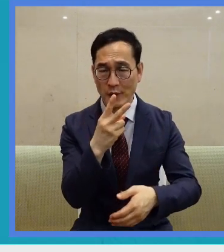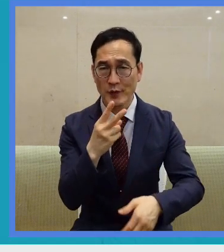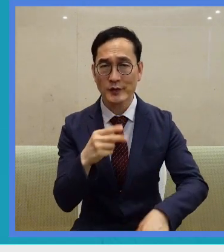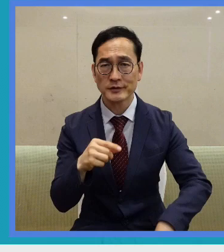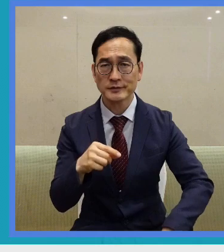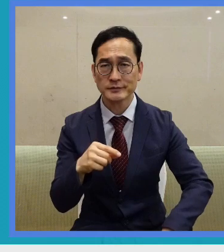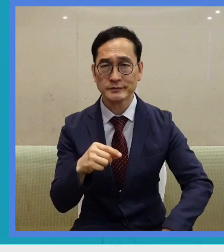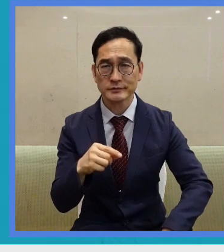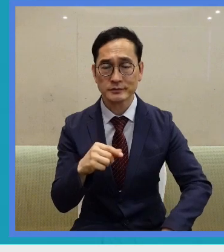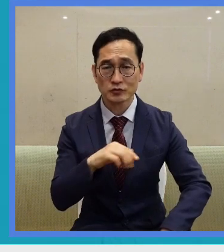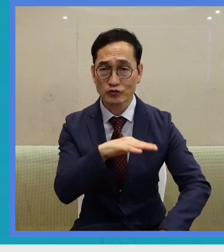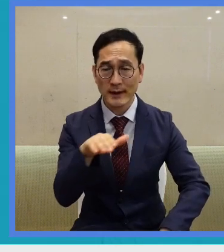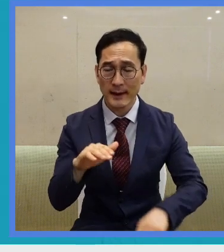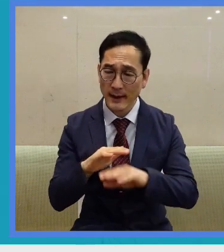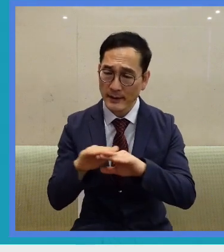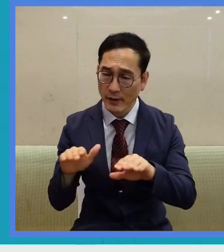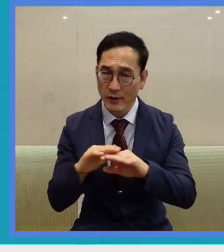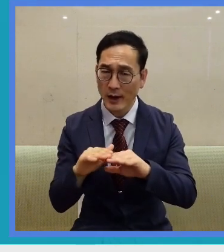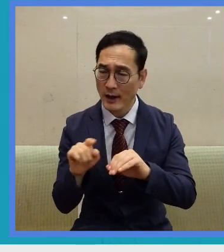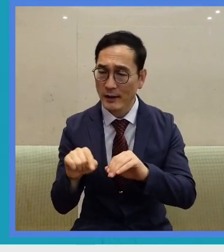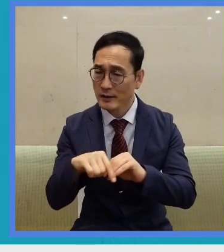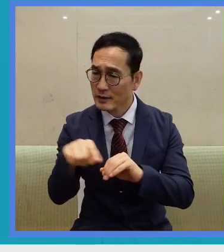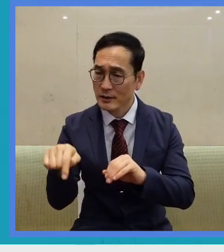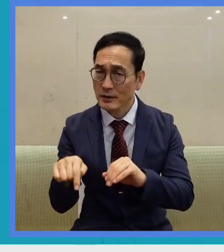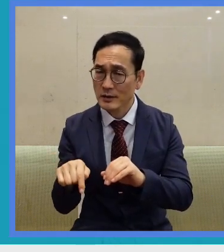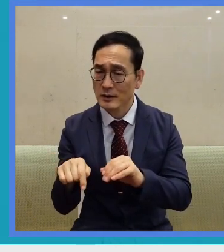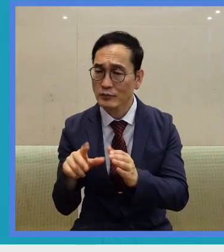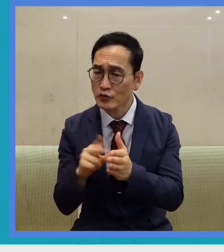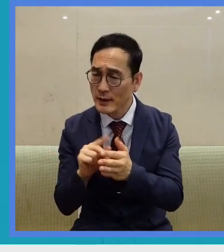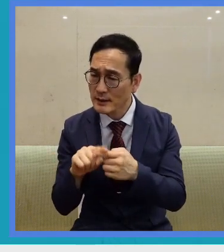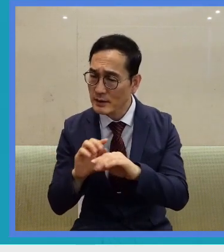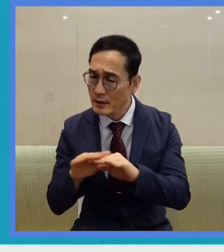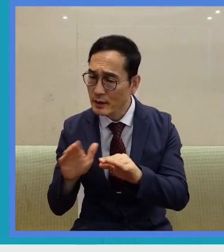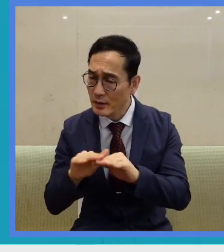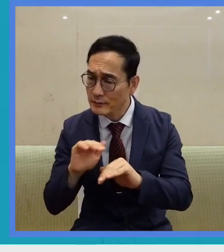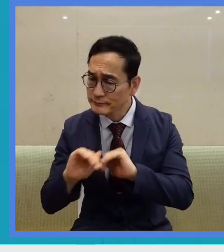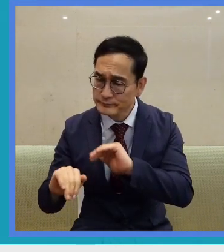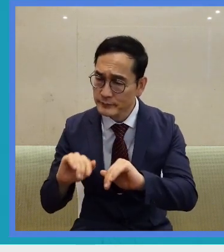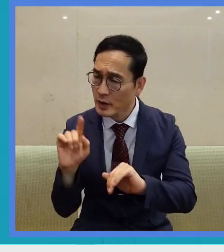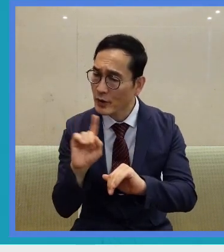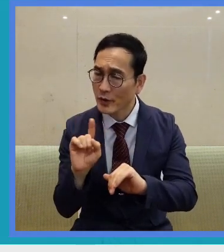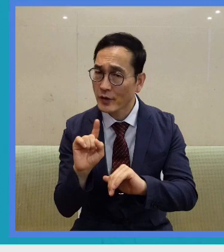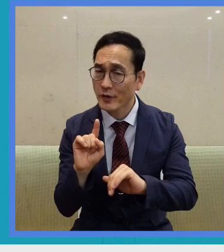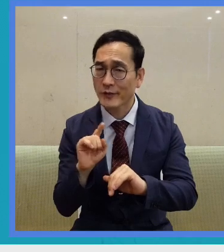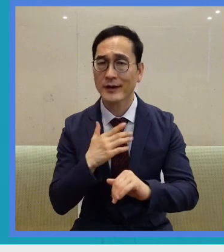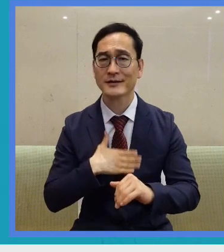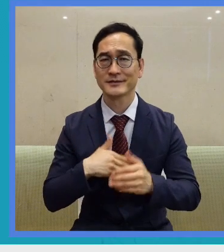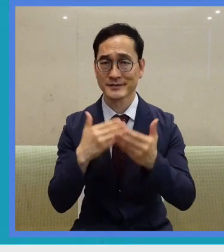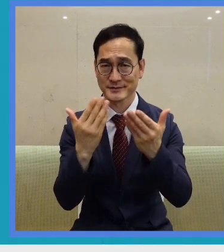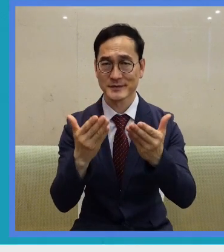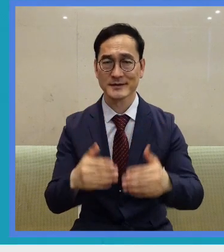어떤 개입 방법을 지금 하고 있는지에 대해서 말씀드리도록 하겠습니다.